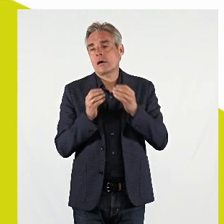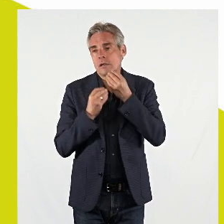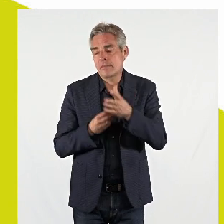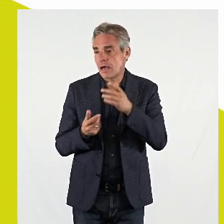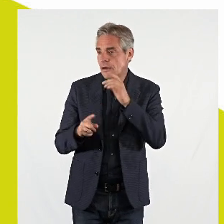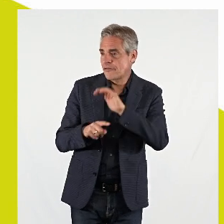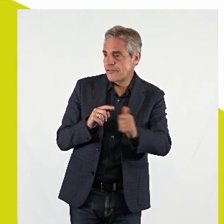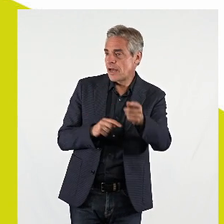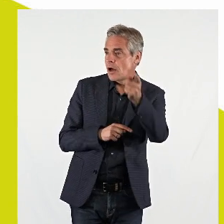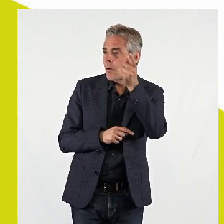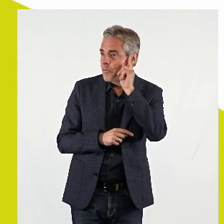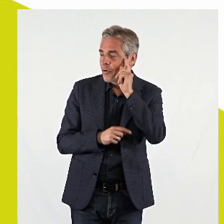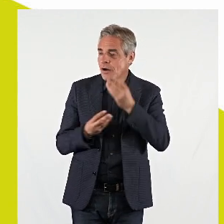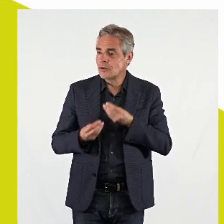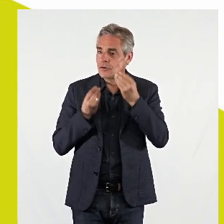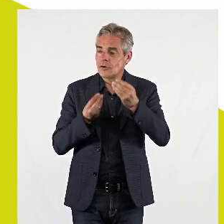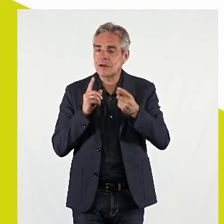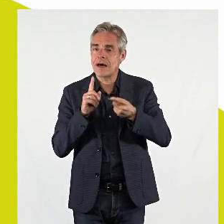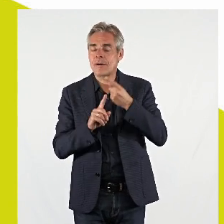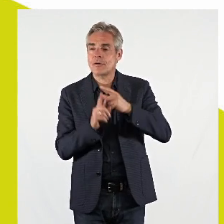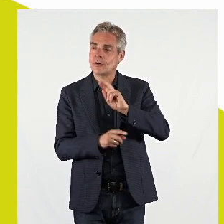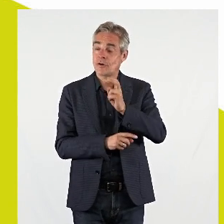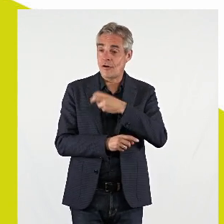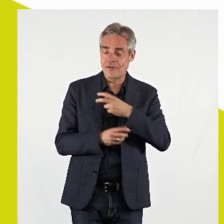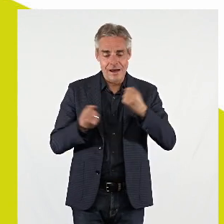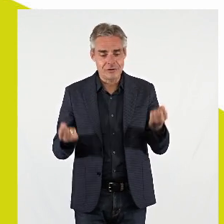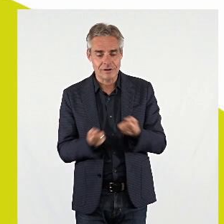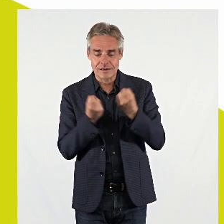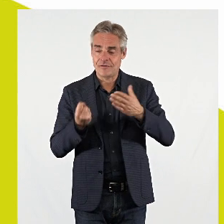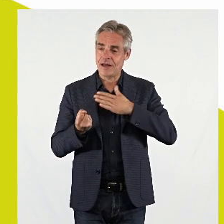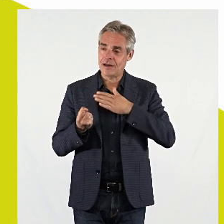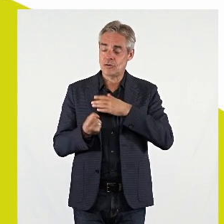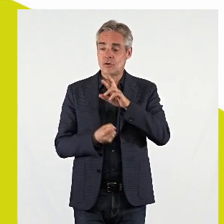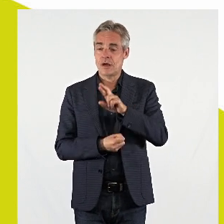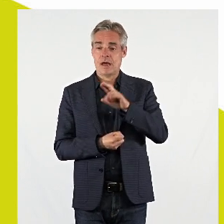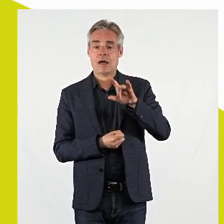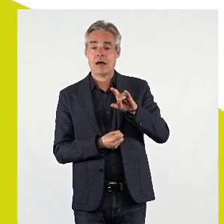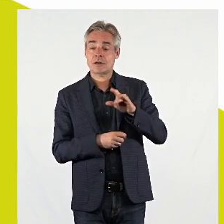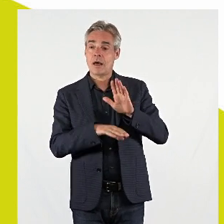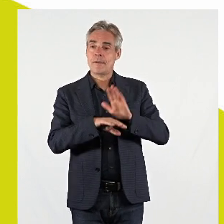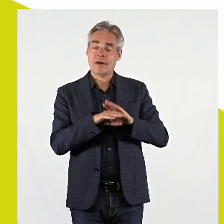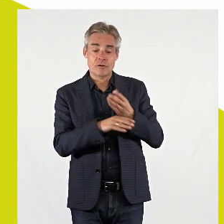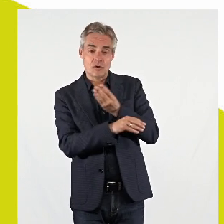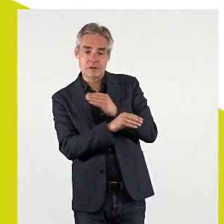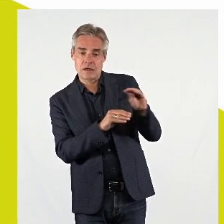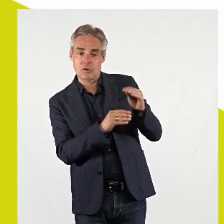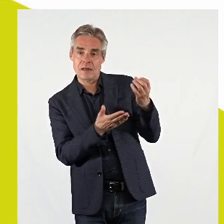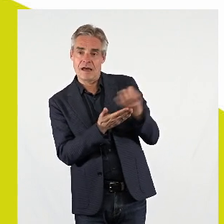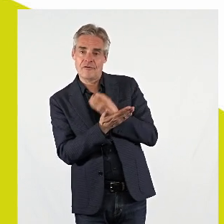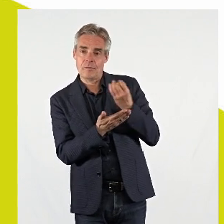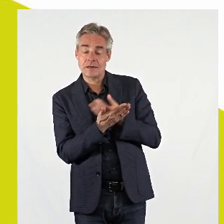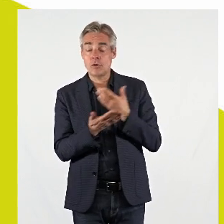vous avez redonné de l'importance à notre activité ressources humaines, prévention, information,